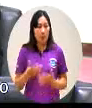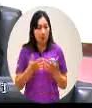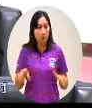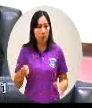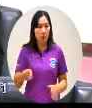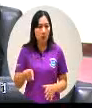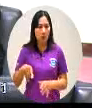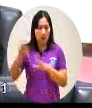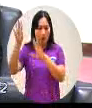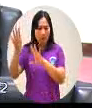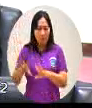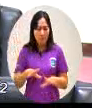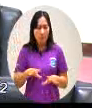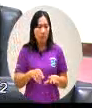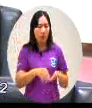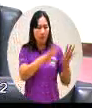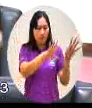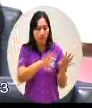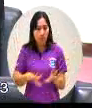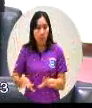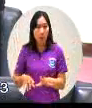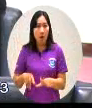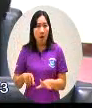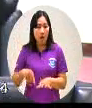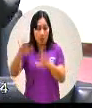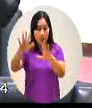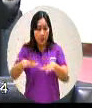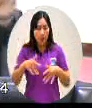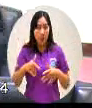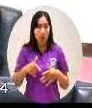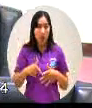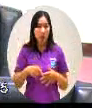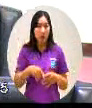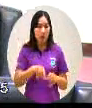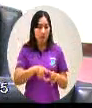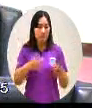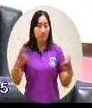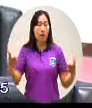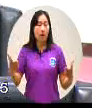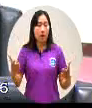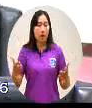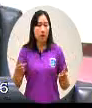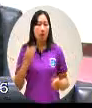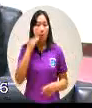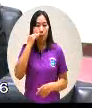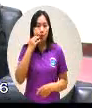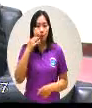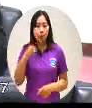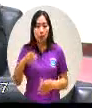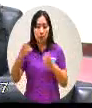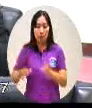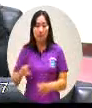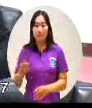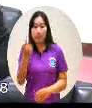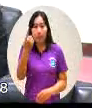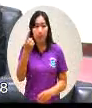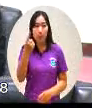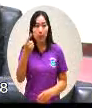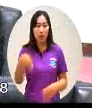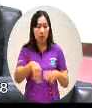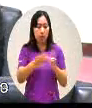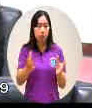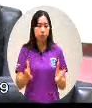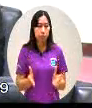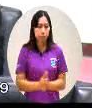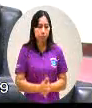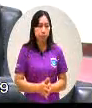一年四季吹无同款的风，咱若敢靠环保局一点。靠环保署一点，即无法通测到整个工业区的这个